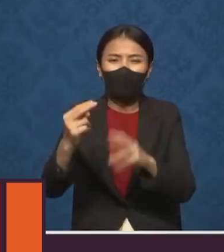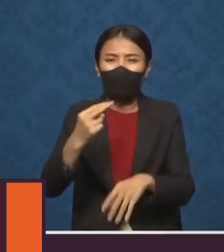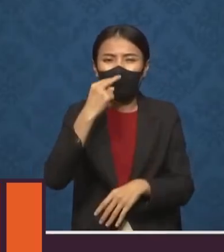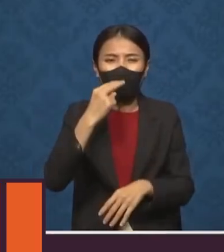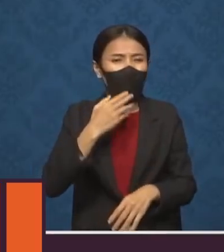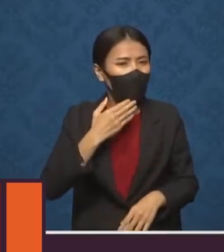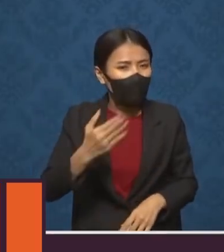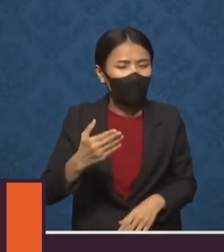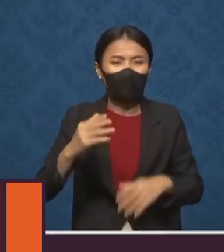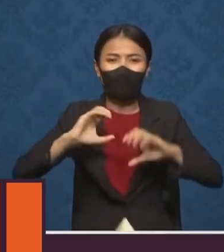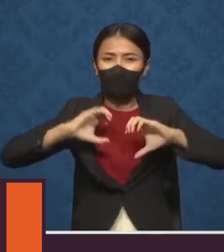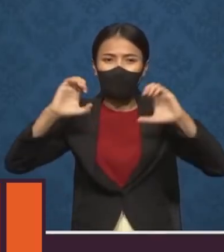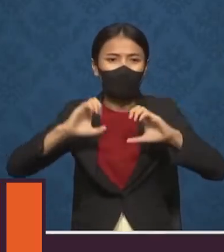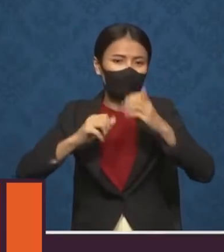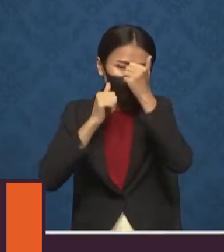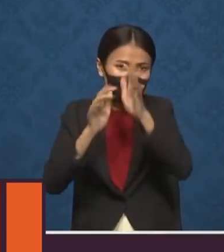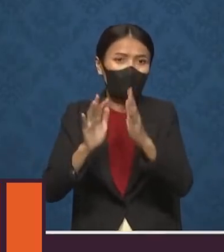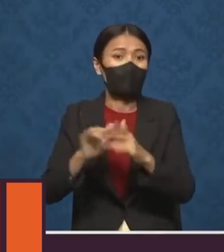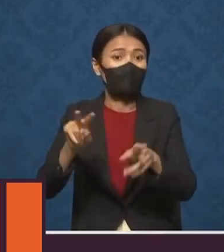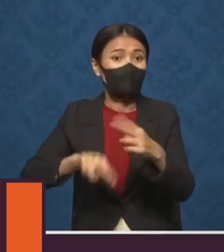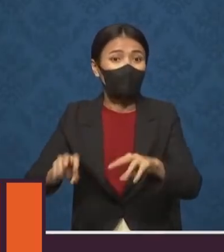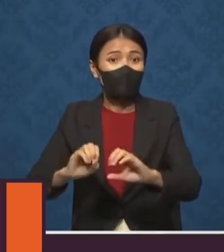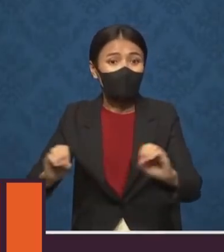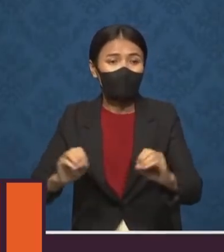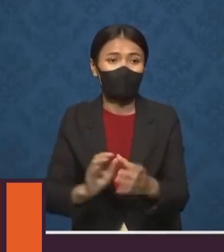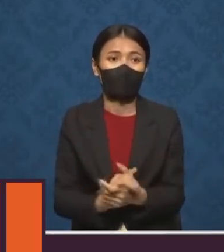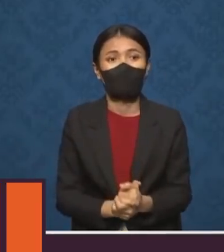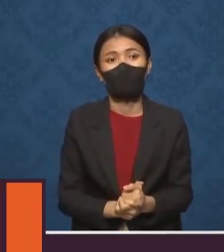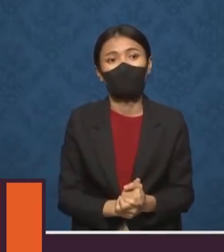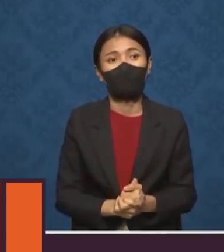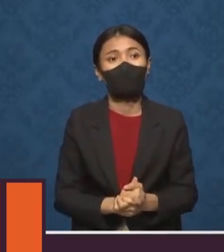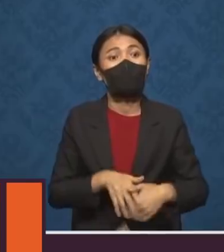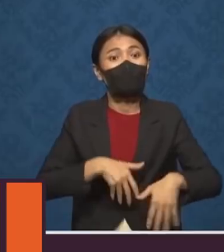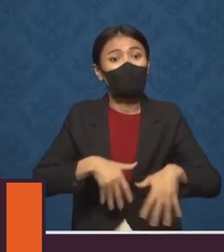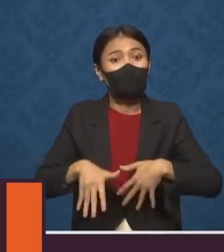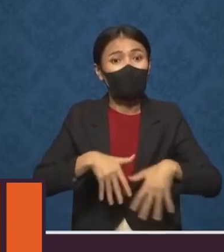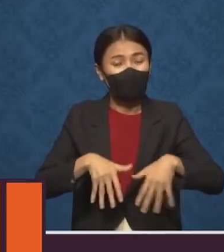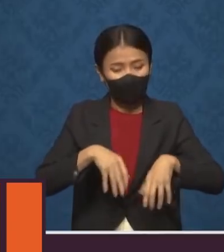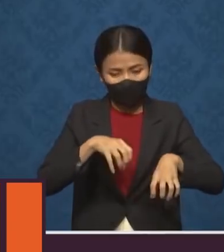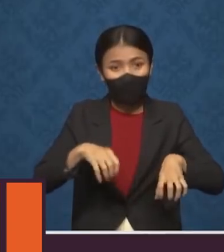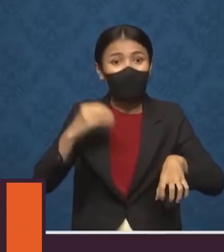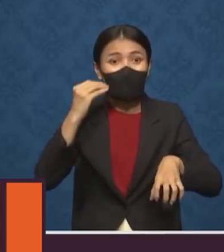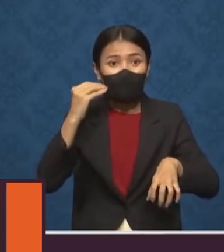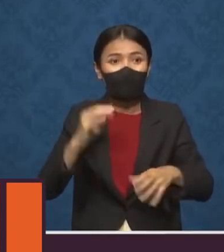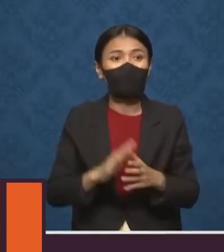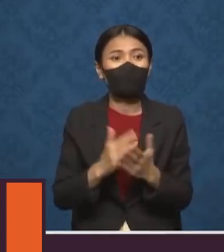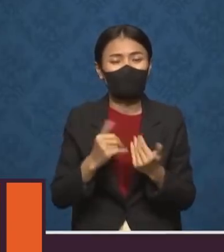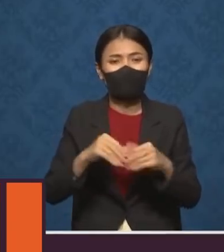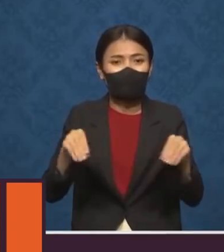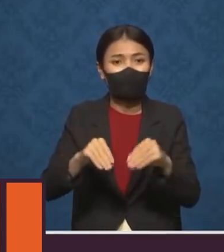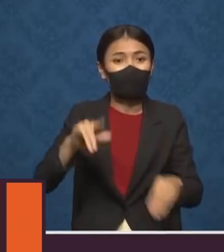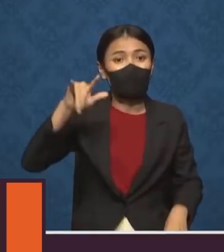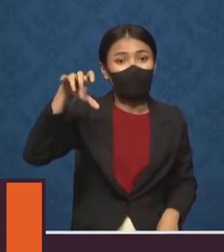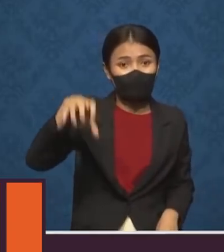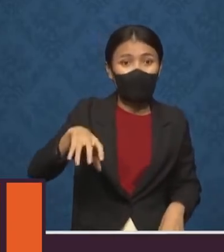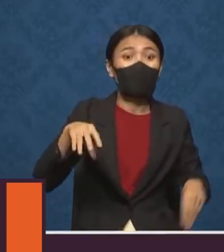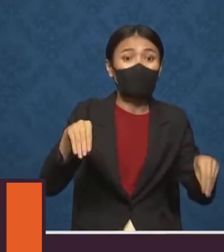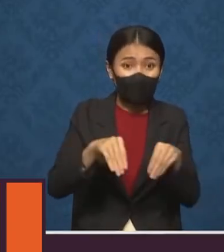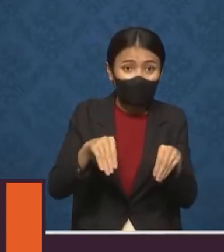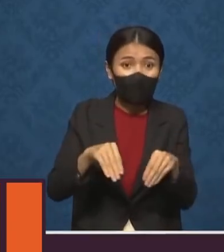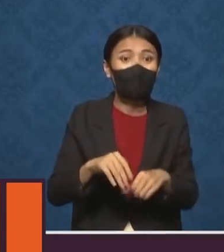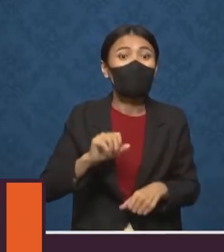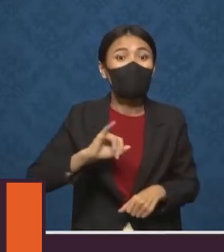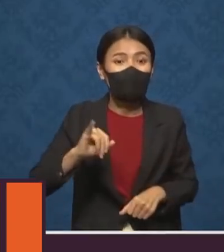ชาวบ้านสำนักท้อนค่ะใกล้ๆเมืองมหานครแห่งการบินในเขตชลบุรีระยองรับประกาศเป็นเขตหวงห้าม